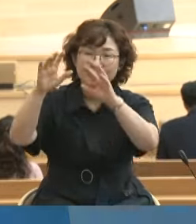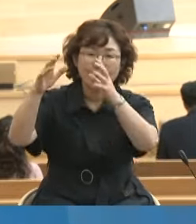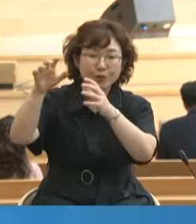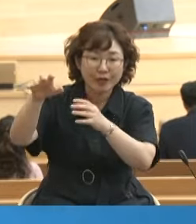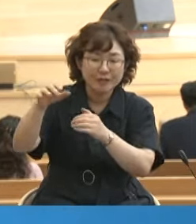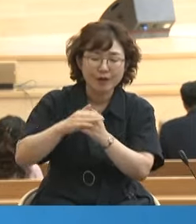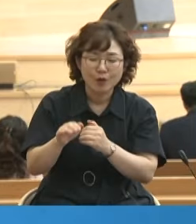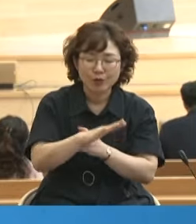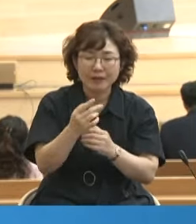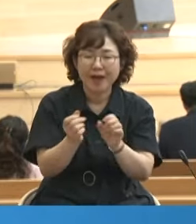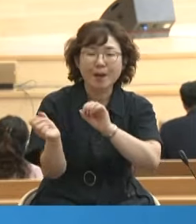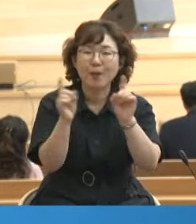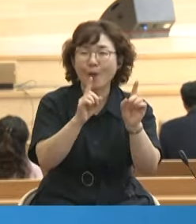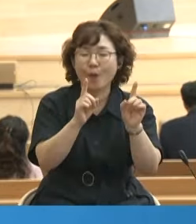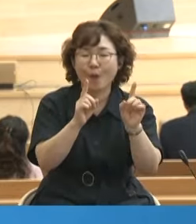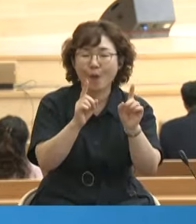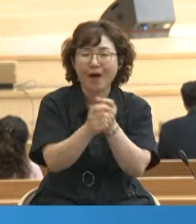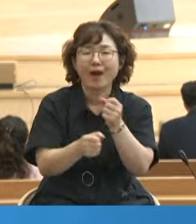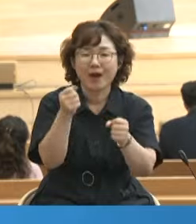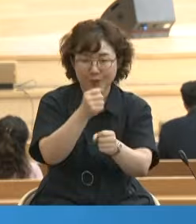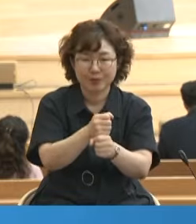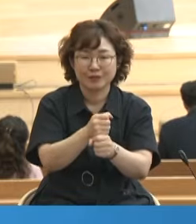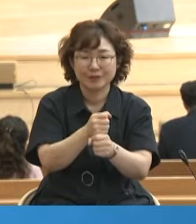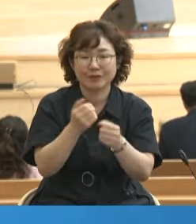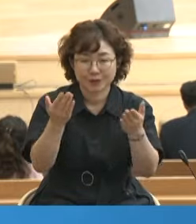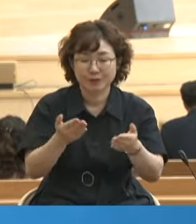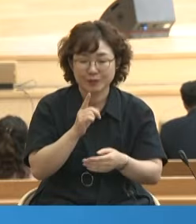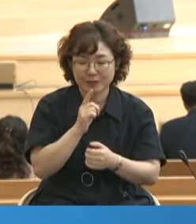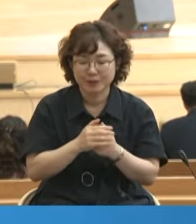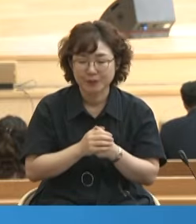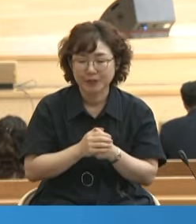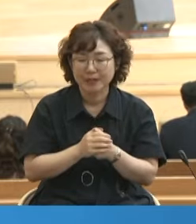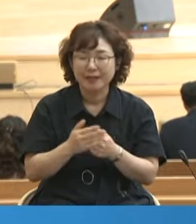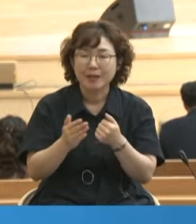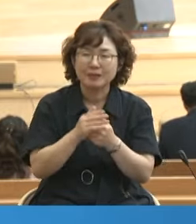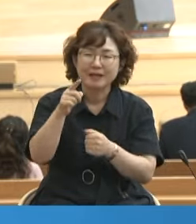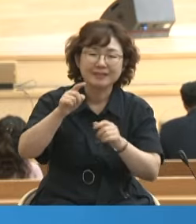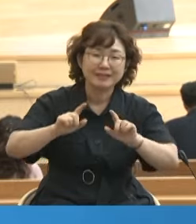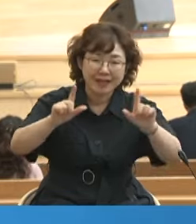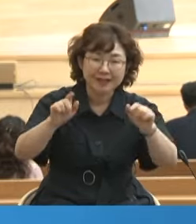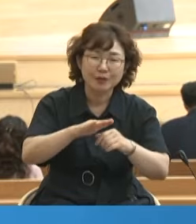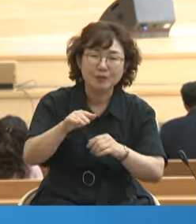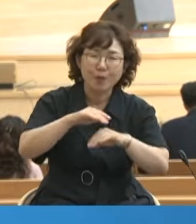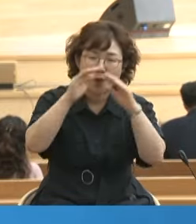우리를 회복시켜 주시는 거예요. 그러므로 여러분 그날의 천국에서